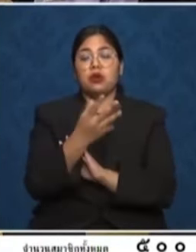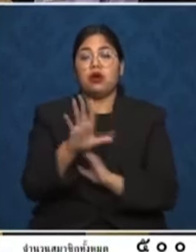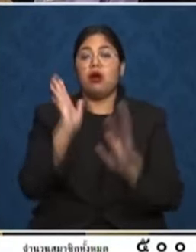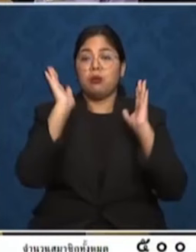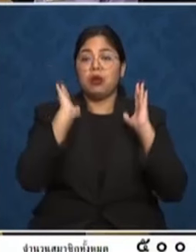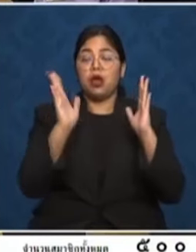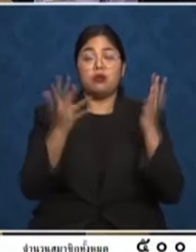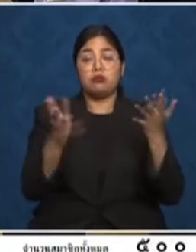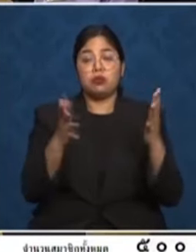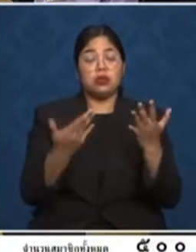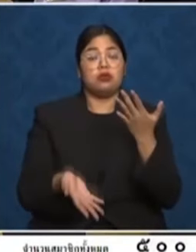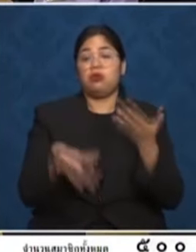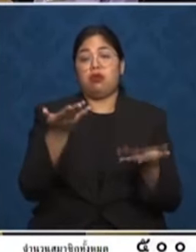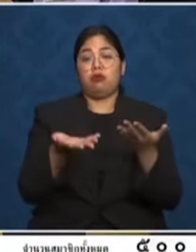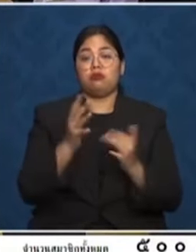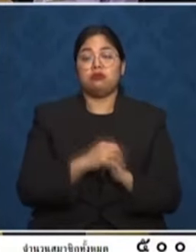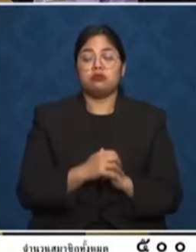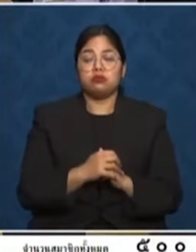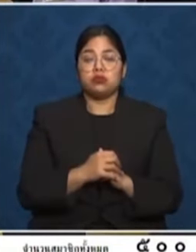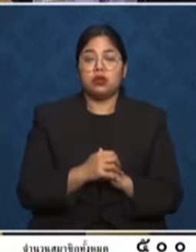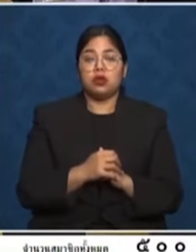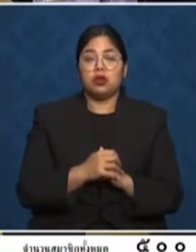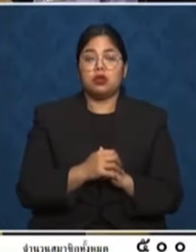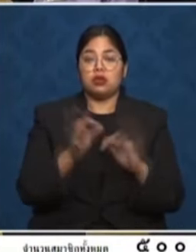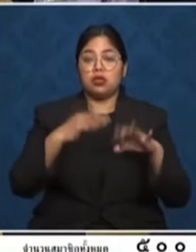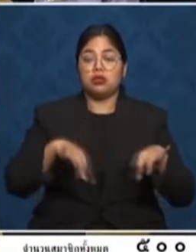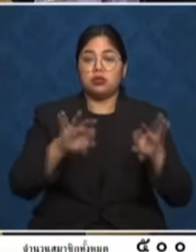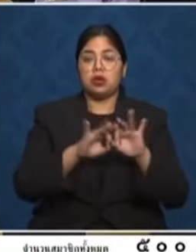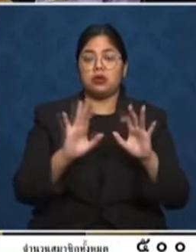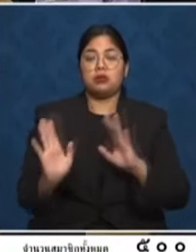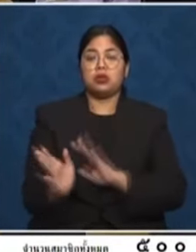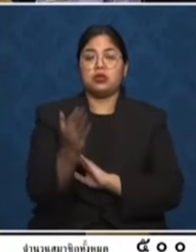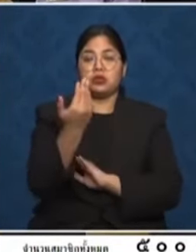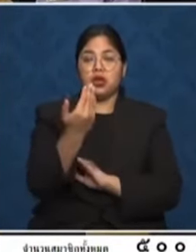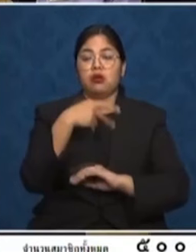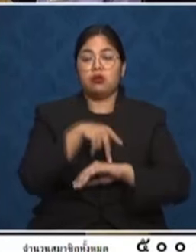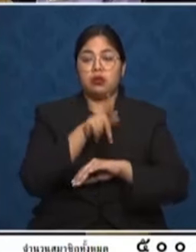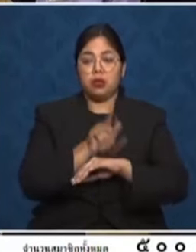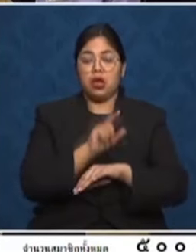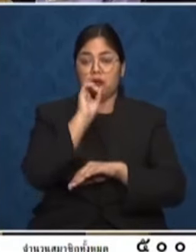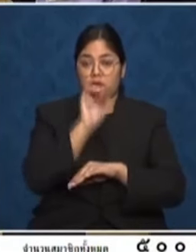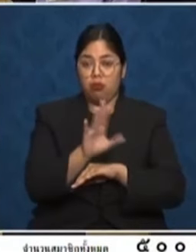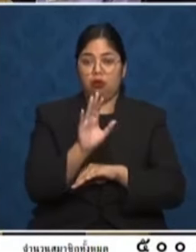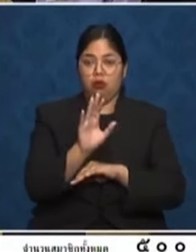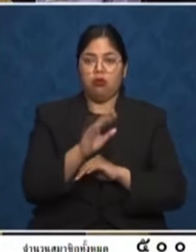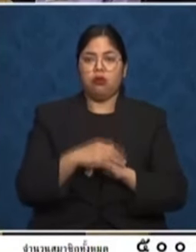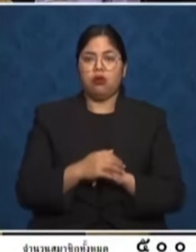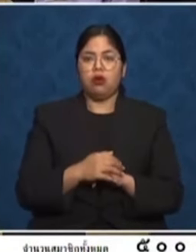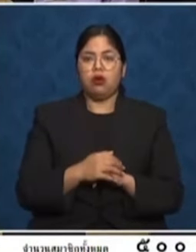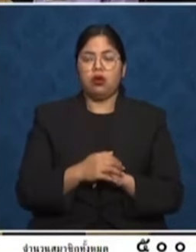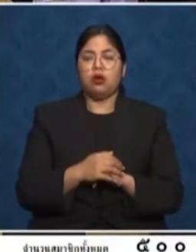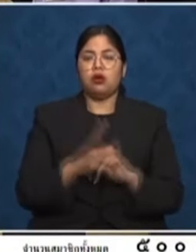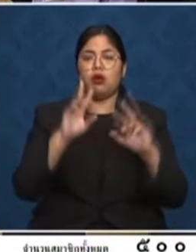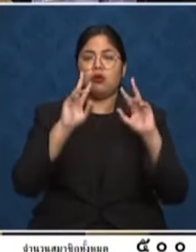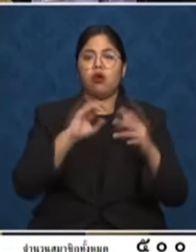ไรแต่มัตองมแนวทางครัแต่สินที่ท่านป chaan sagg fan. cm hedgehogื่องมจบไปแล้ว